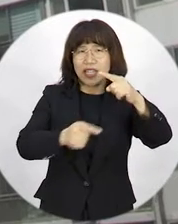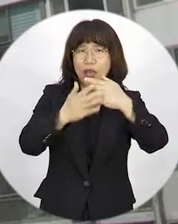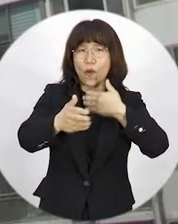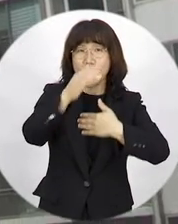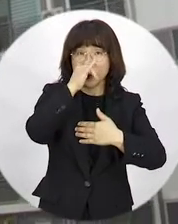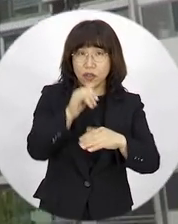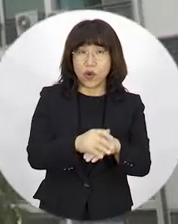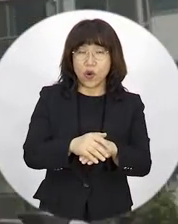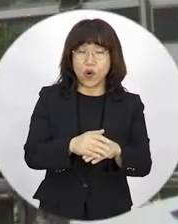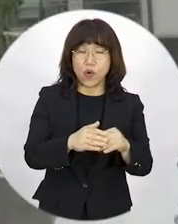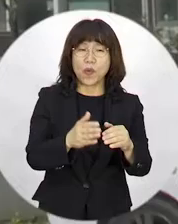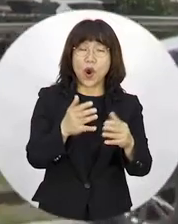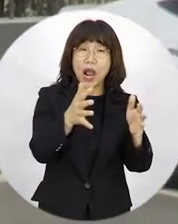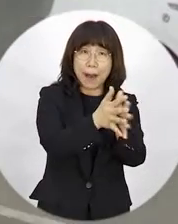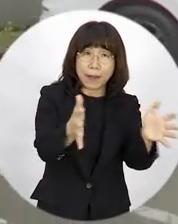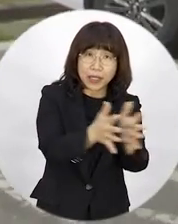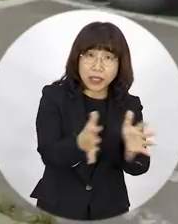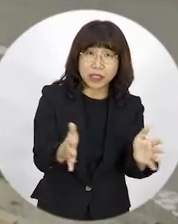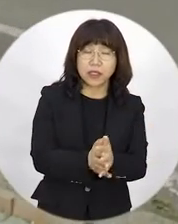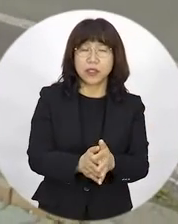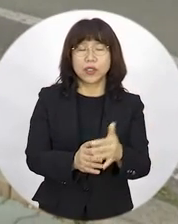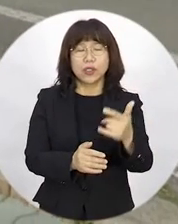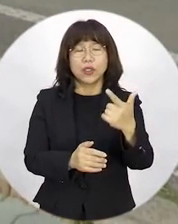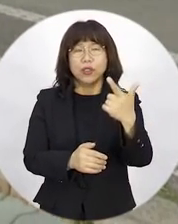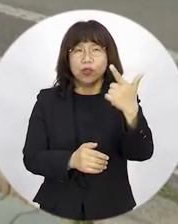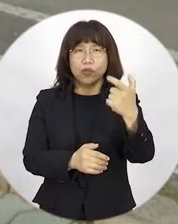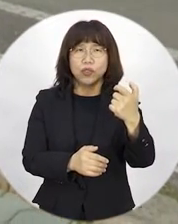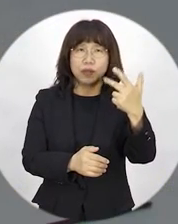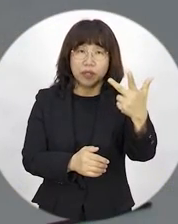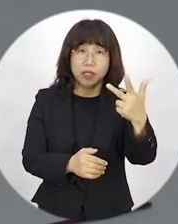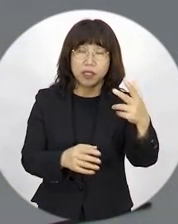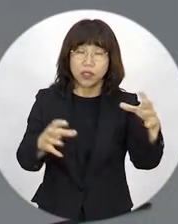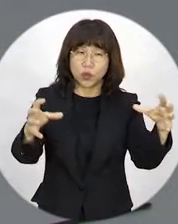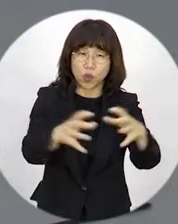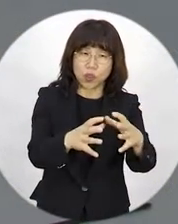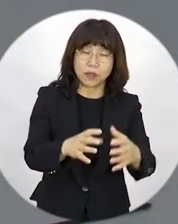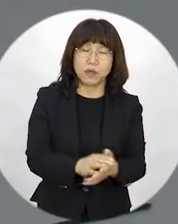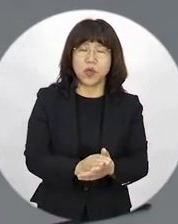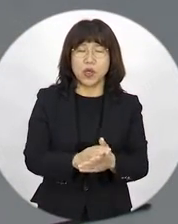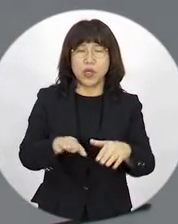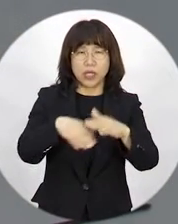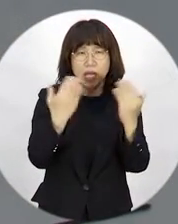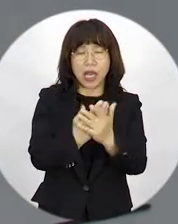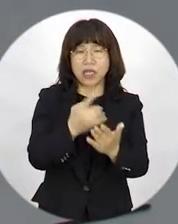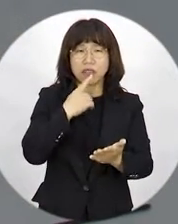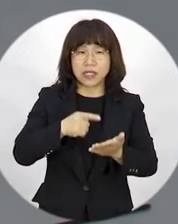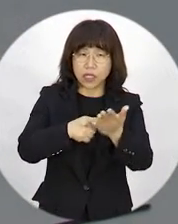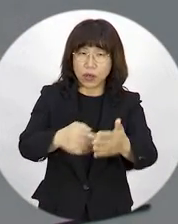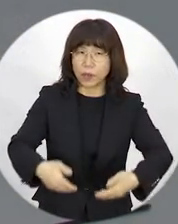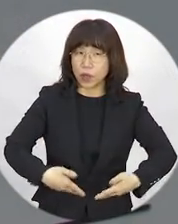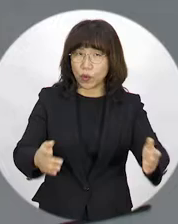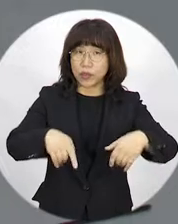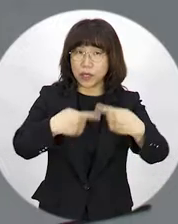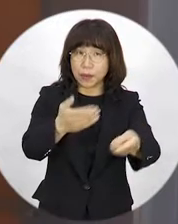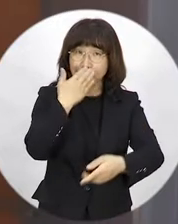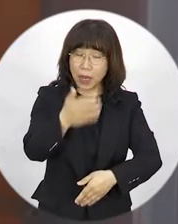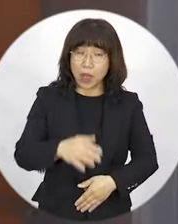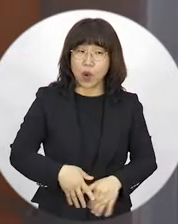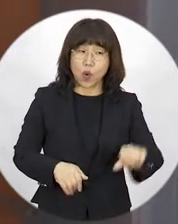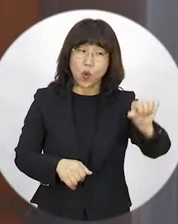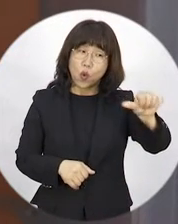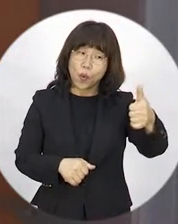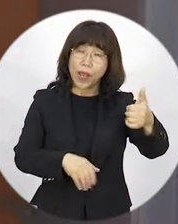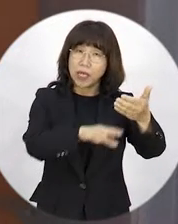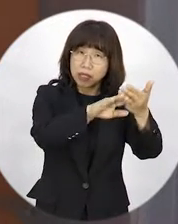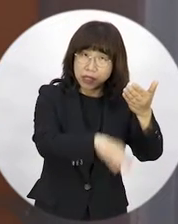경진대회는 공동주택 69개 단지 3만 7000여 가구가 별도의 신청없이 참여 가능하며 500가구